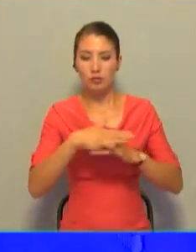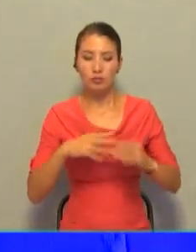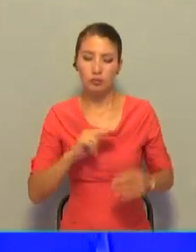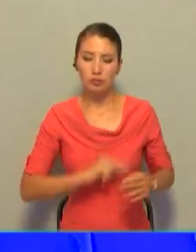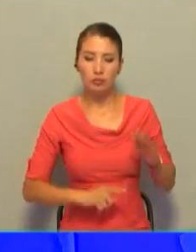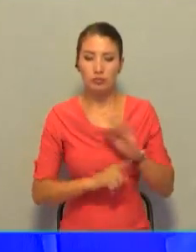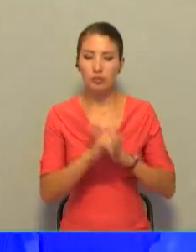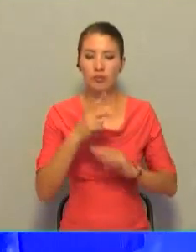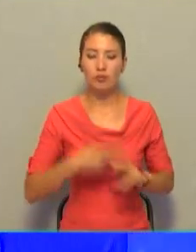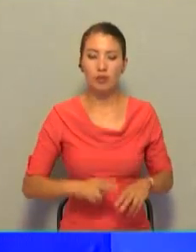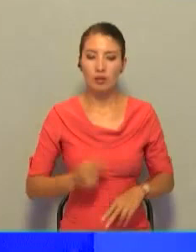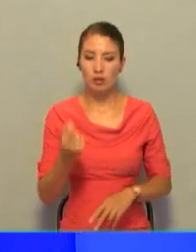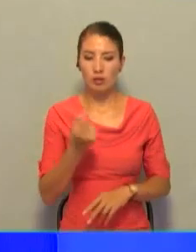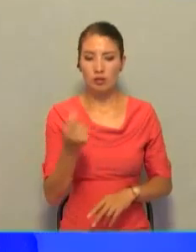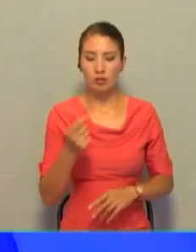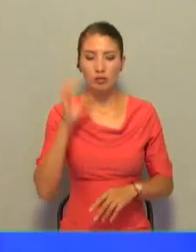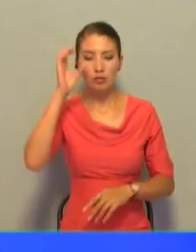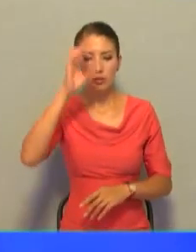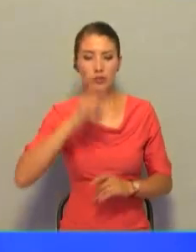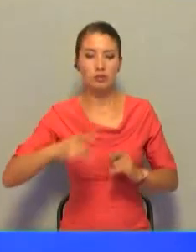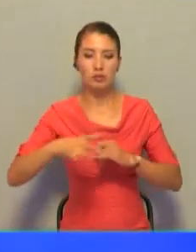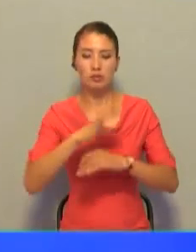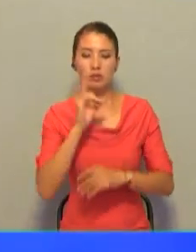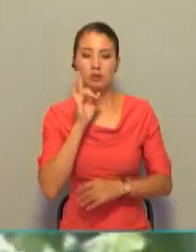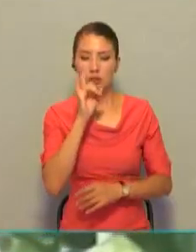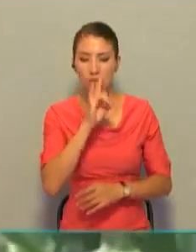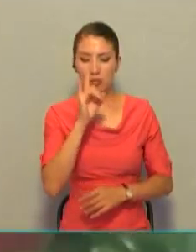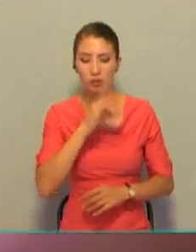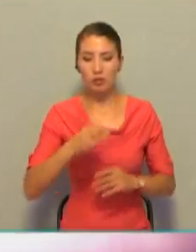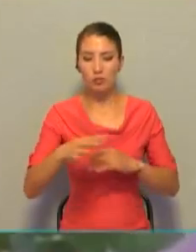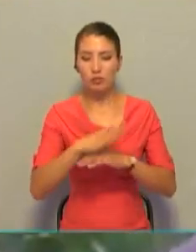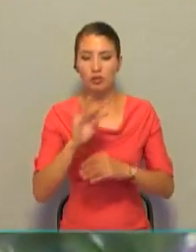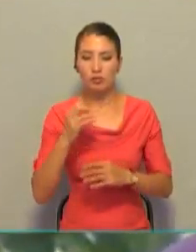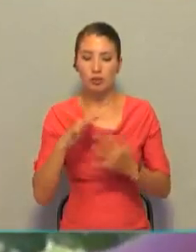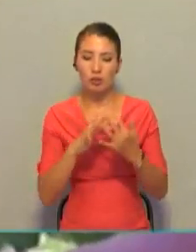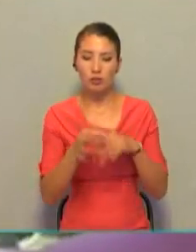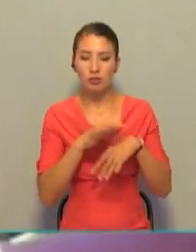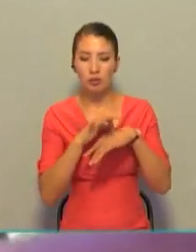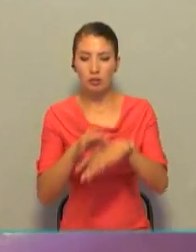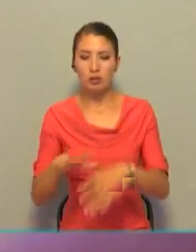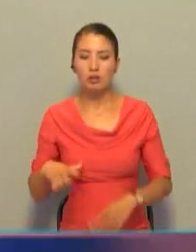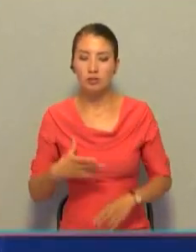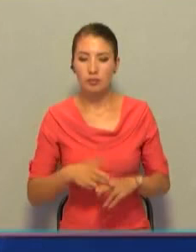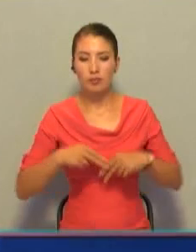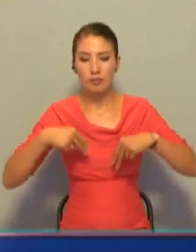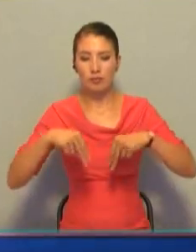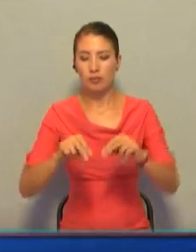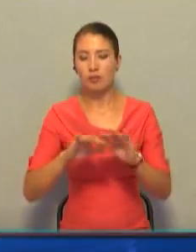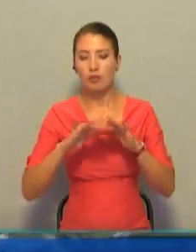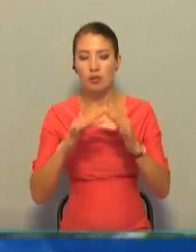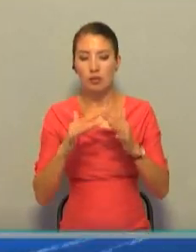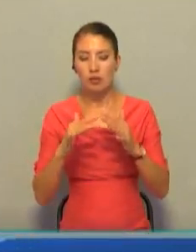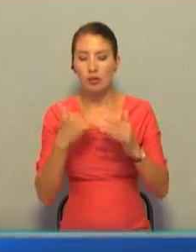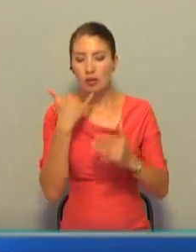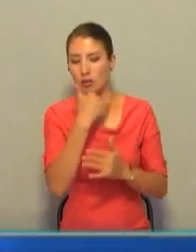асырып отыр. Қарбыздың дәні көрші Өзбекстан Республикасы Самарқан облысы Жанбай ауданынан әкелінген. Аталған егіннің қарбыздың